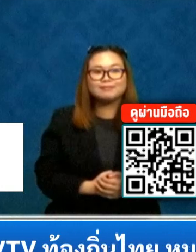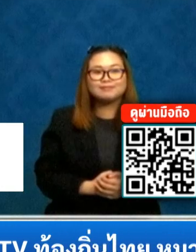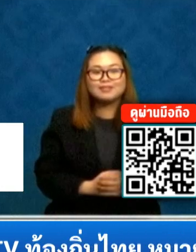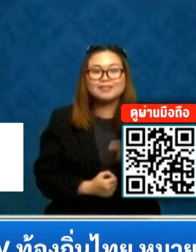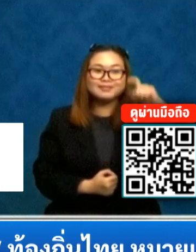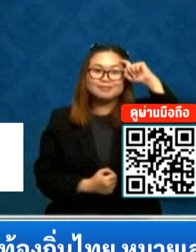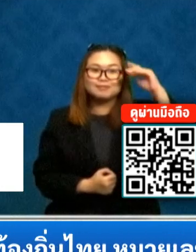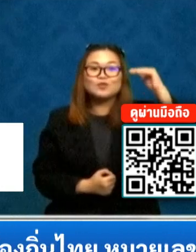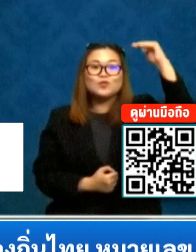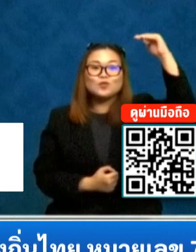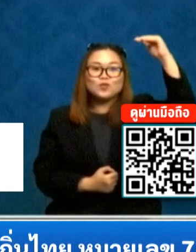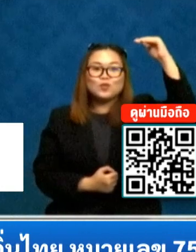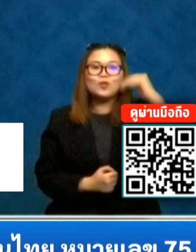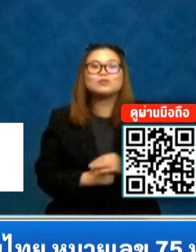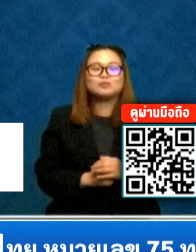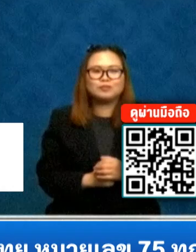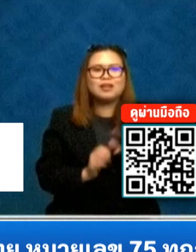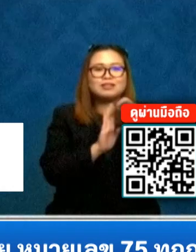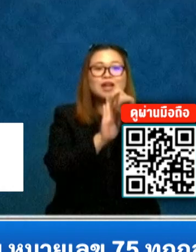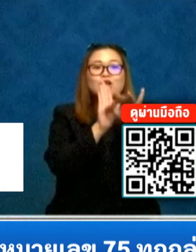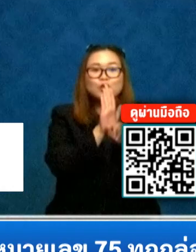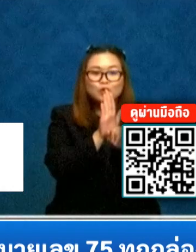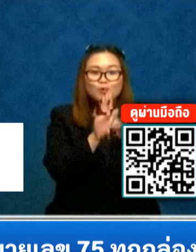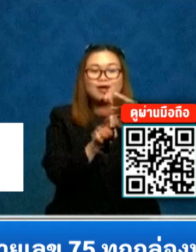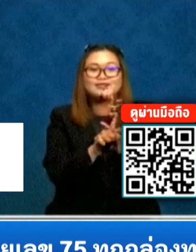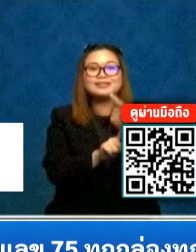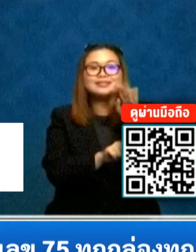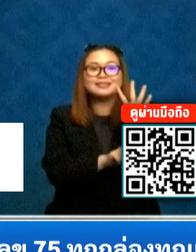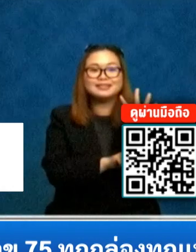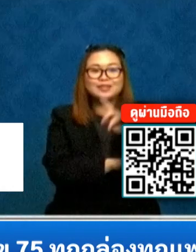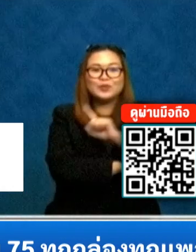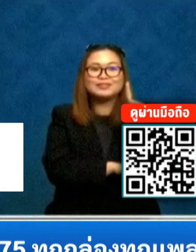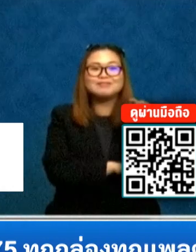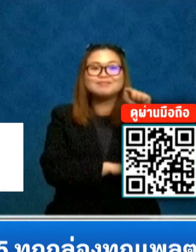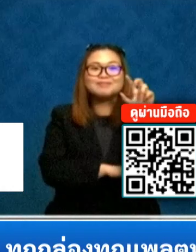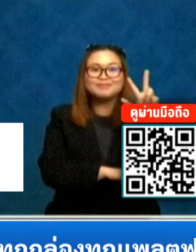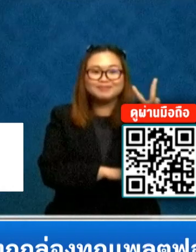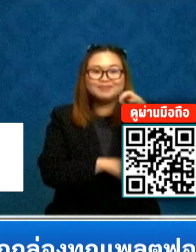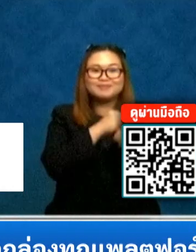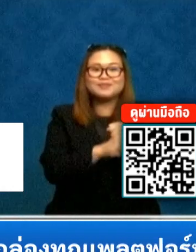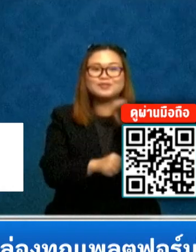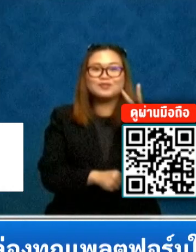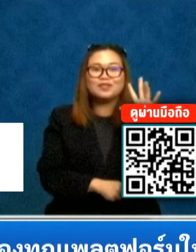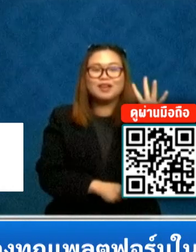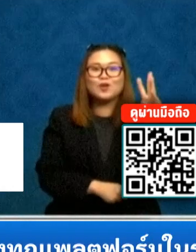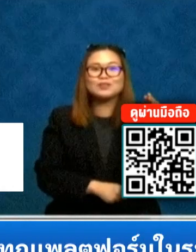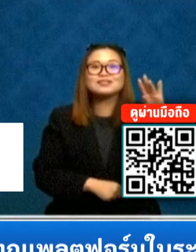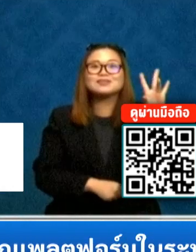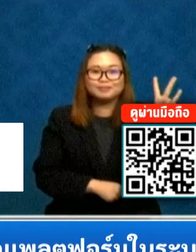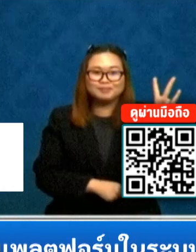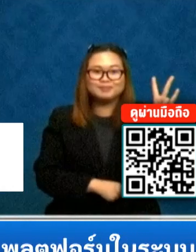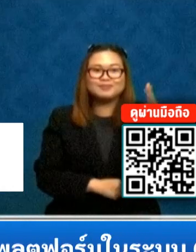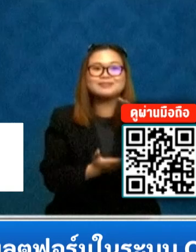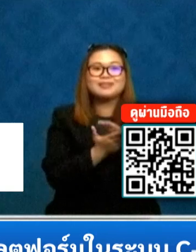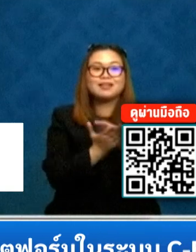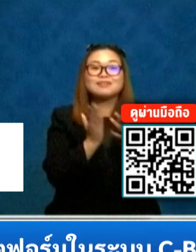ได้มาแถลงนโยบายเมื่อวันที่23เมษายน2มีนโยบายตั้งแต่23เมษายน2567นะครับเรื่องดิจิตอลวอลเล็ต